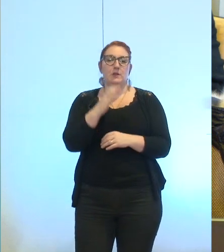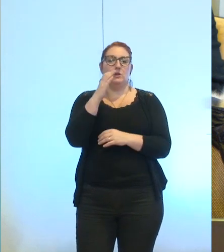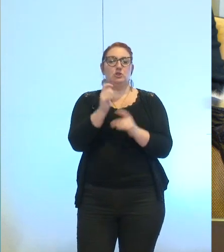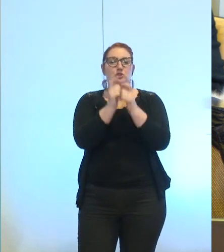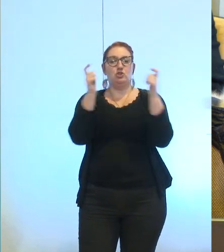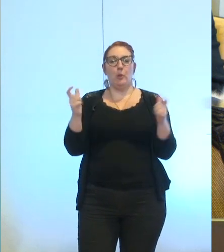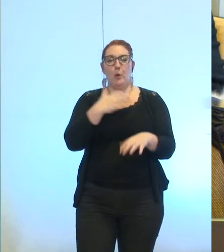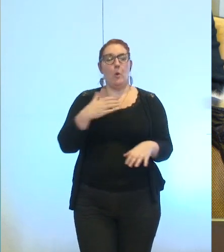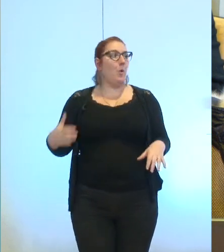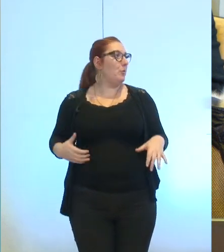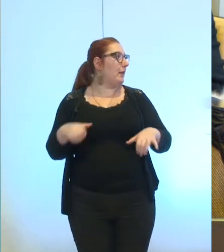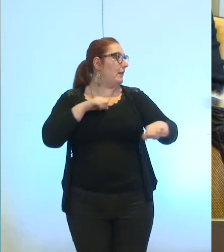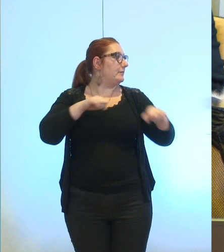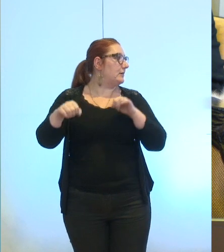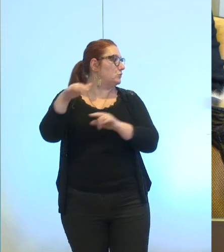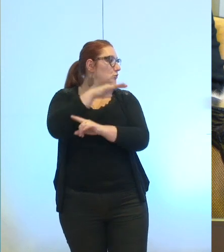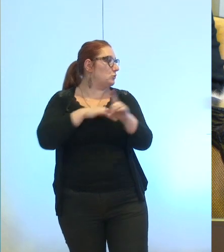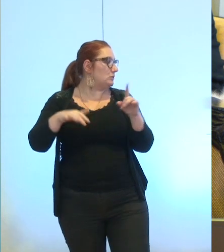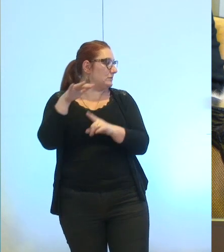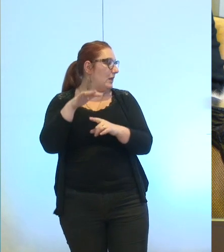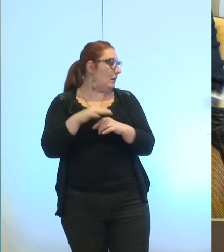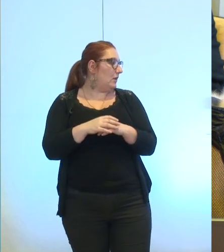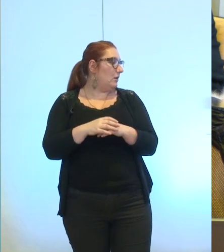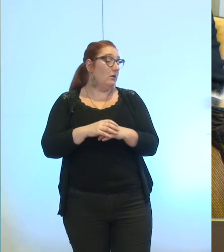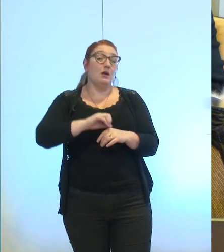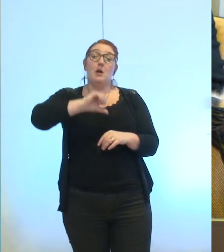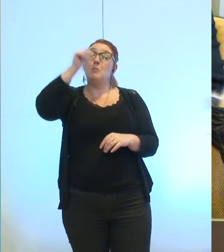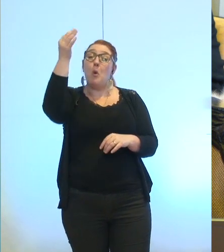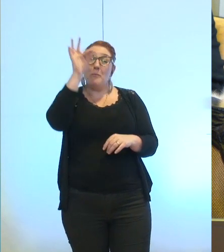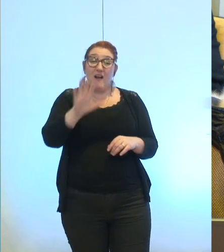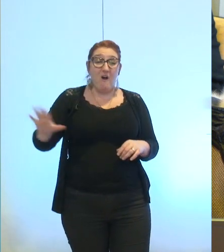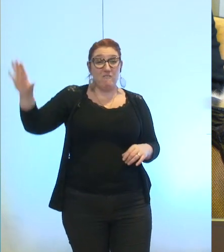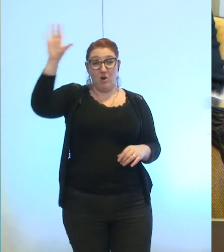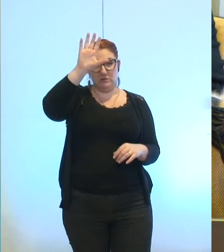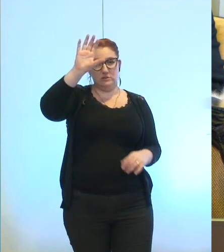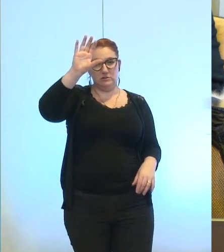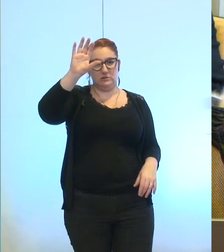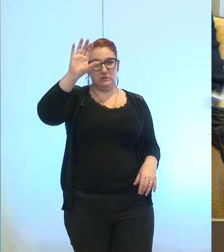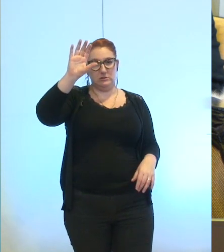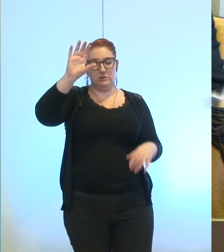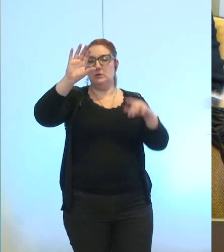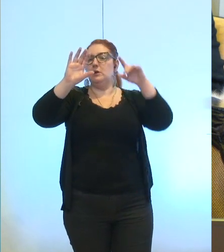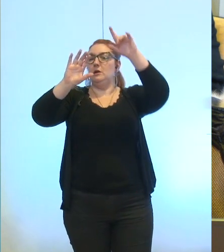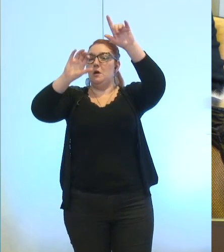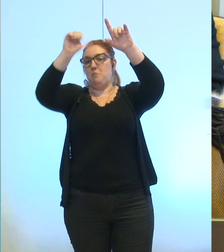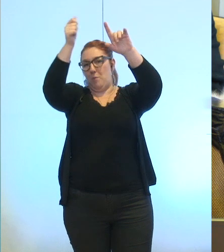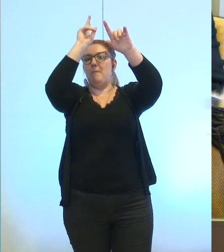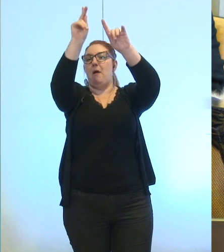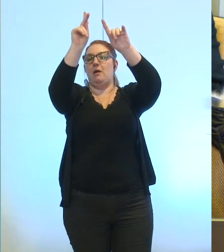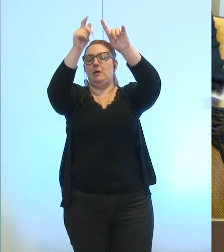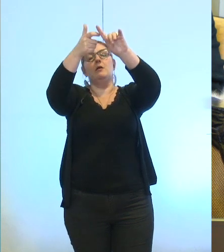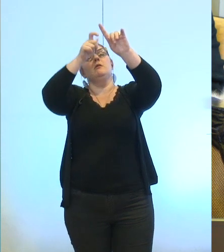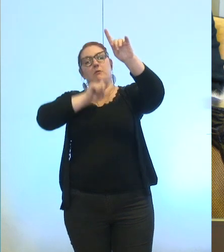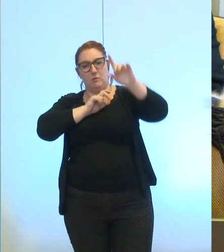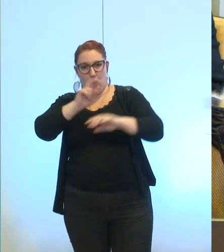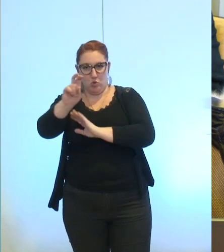d'Action Sociale est devenu le premier de France après celui de Paris sur la période 2004 à 2013 la